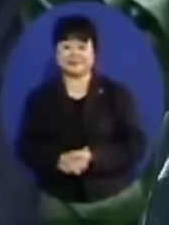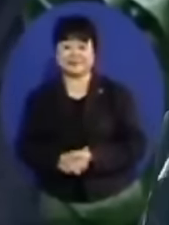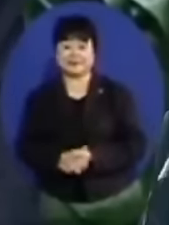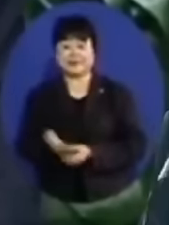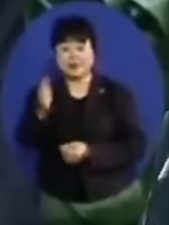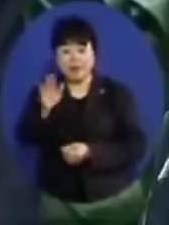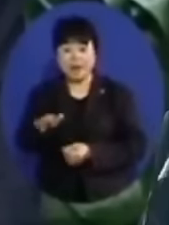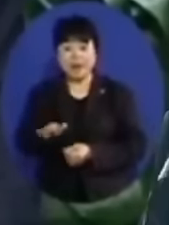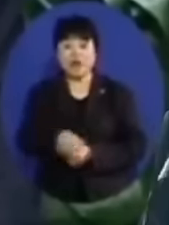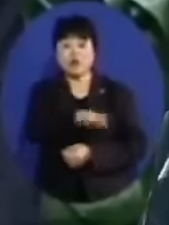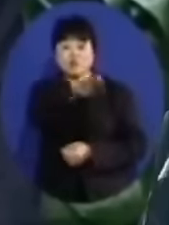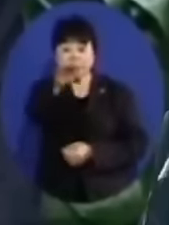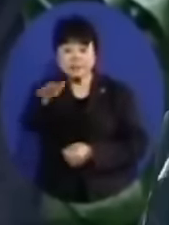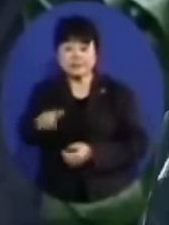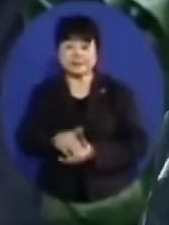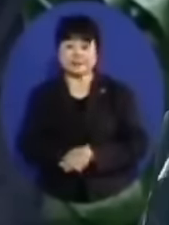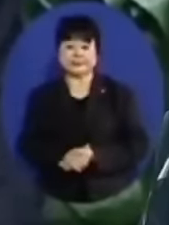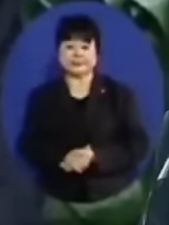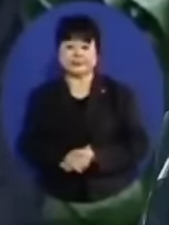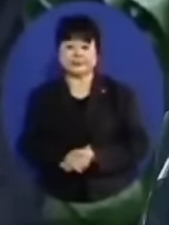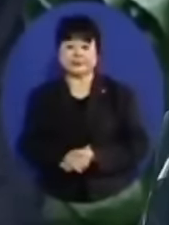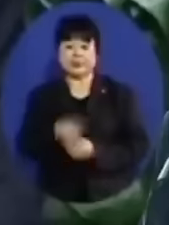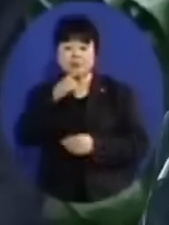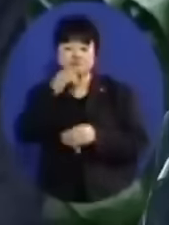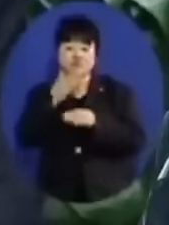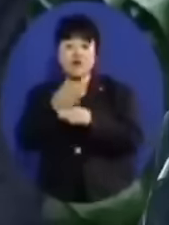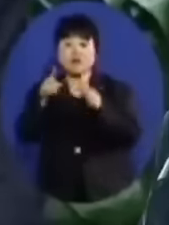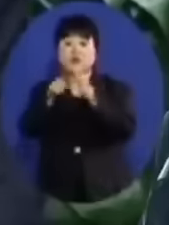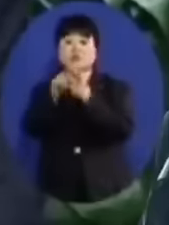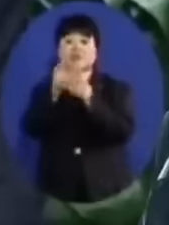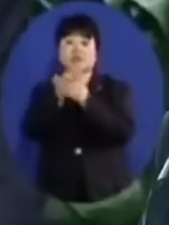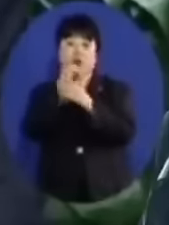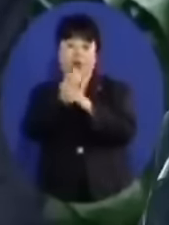그러나 우리는 북한을 위해서도 기도해야 되고